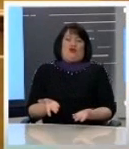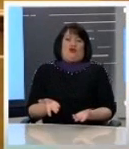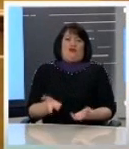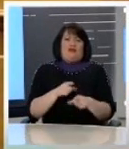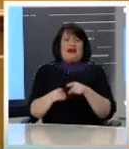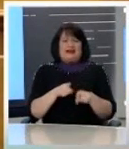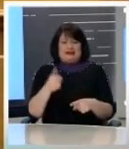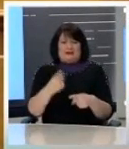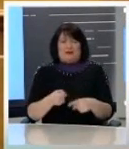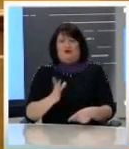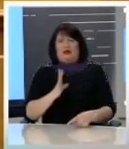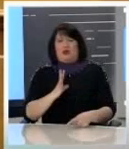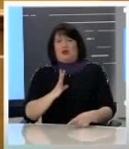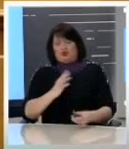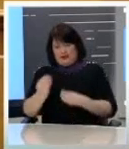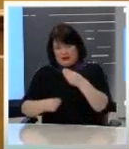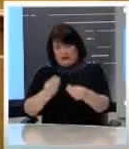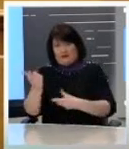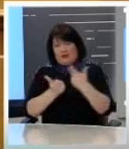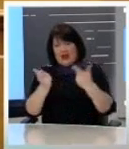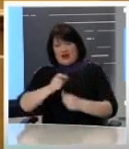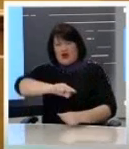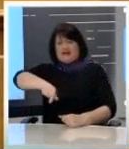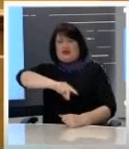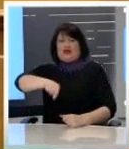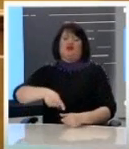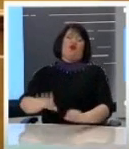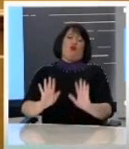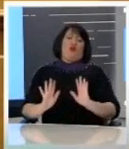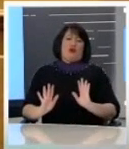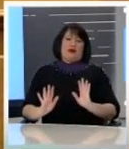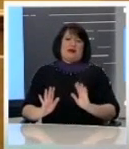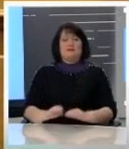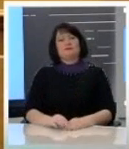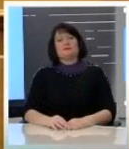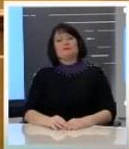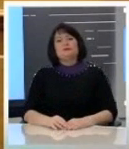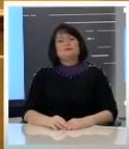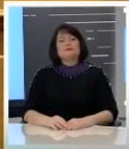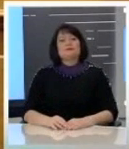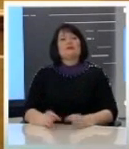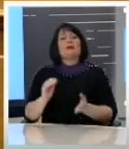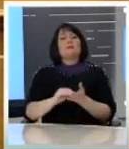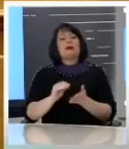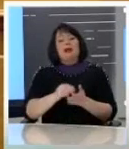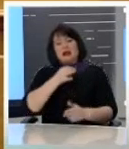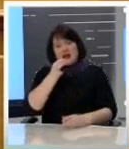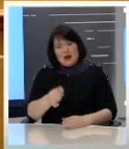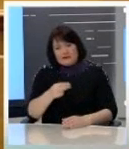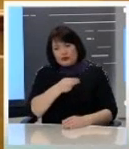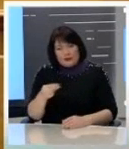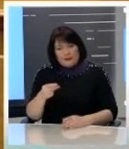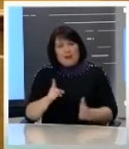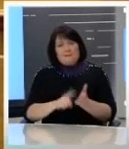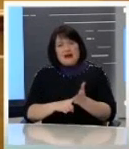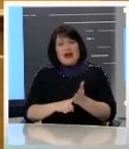αφορά αυτό που υπονοείται σε όλη αυτή τη συζήτηση. Άρα, με αυτό θέλω να υπογραμμίσω για μια ακόμη φορά. Πρέπει να